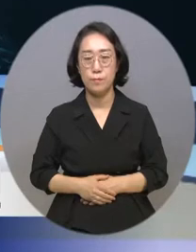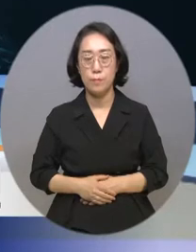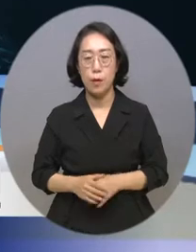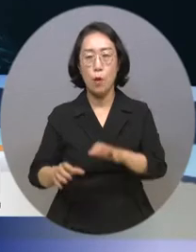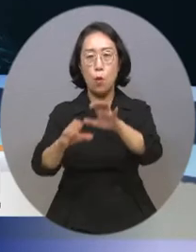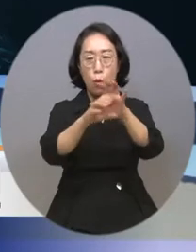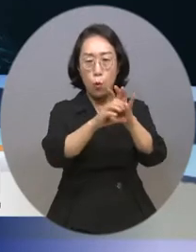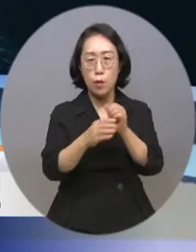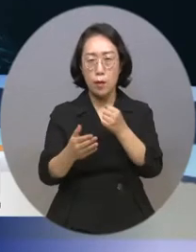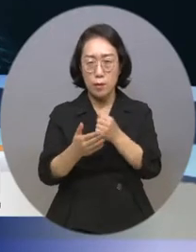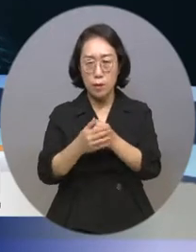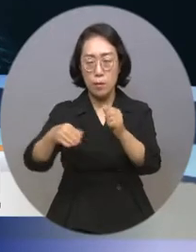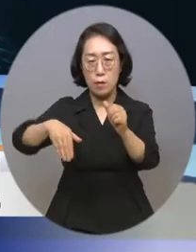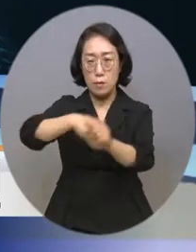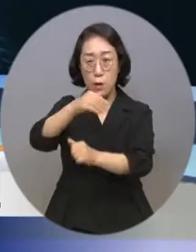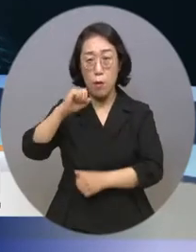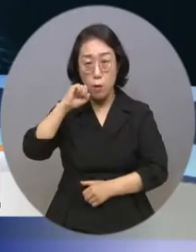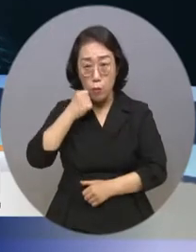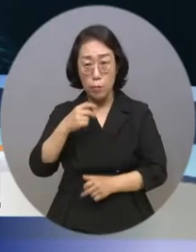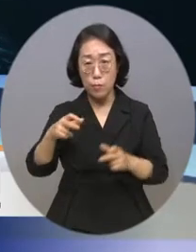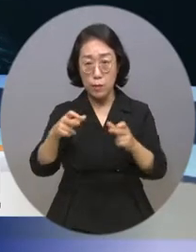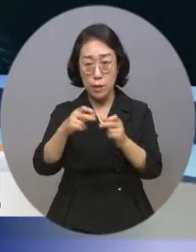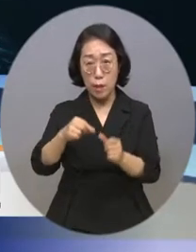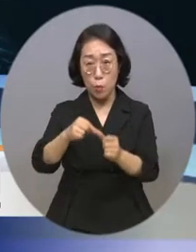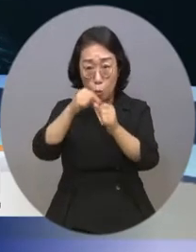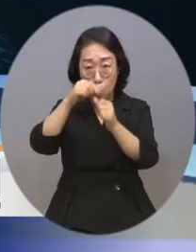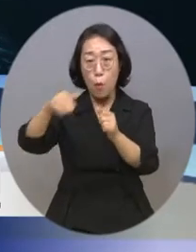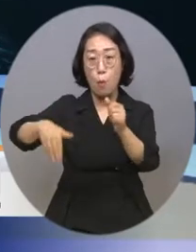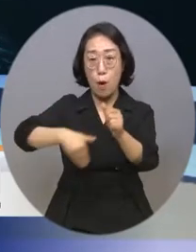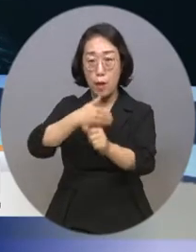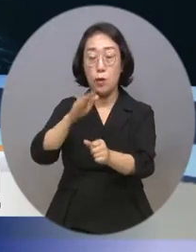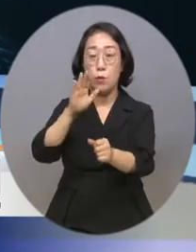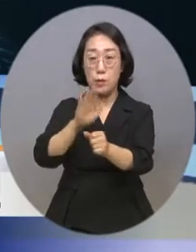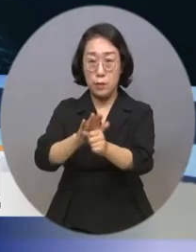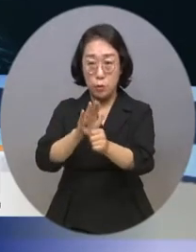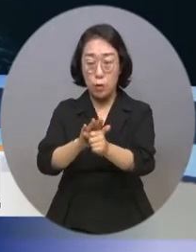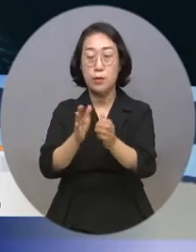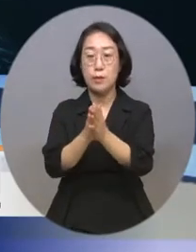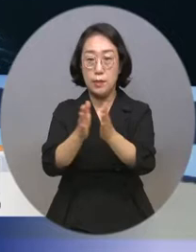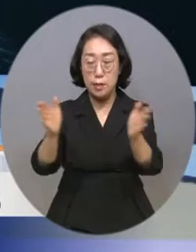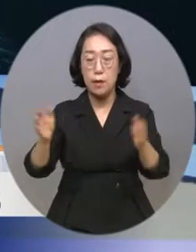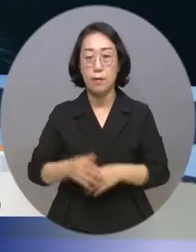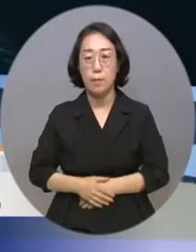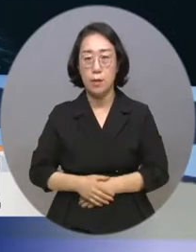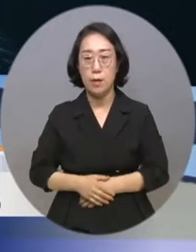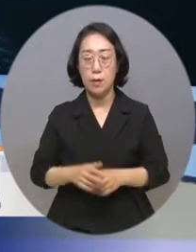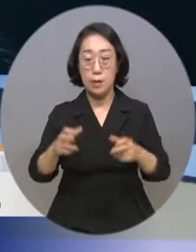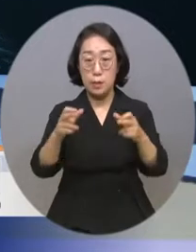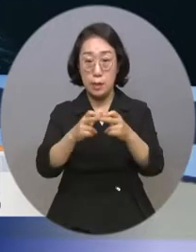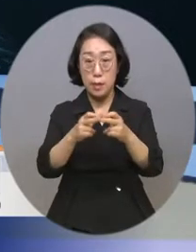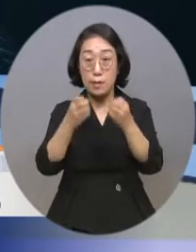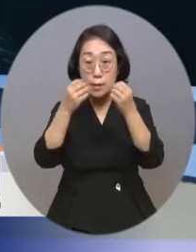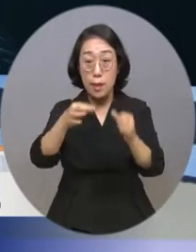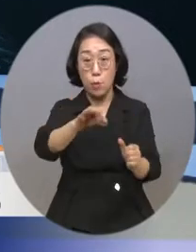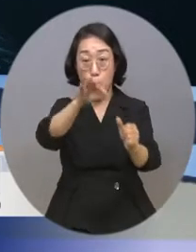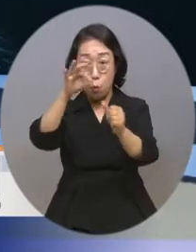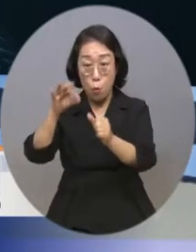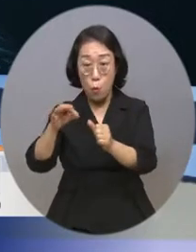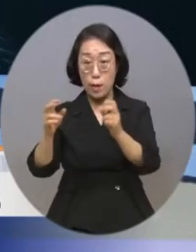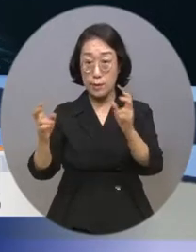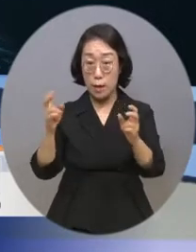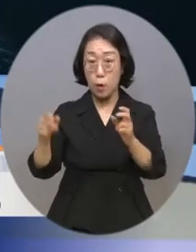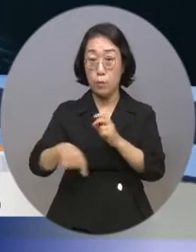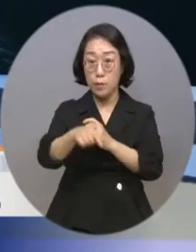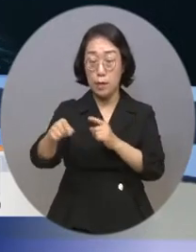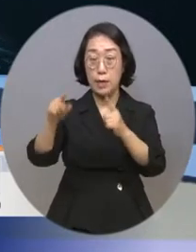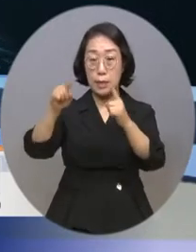코로나19 등으로 어려워진 장애인 고용 환경을 개선하기 위한 지원이 시작됩니다. 장애인을 신규 고용한 사업체에게